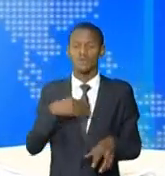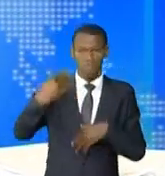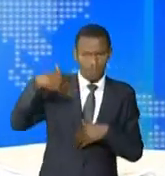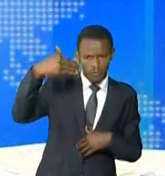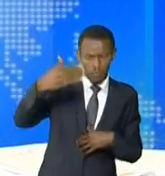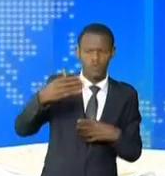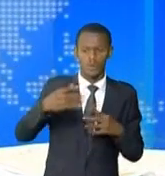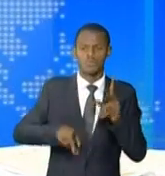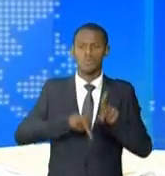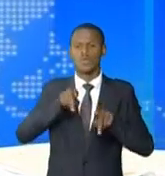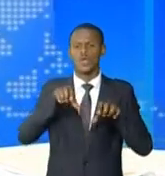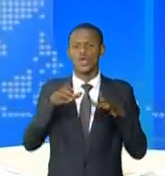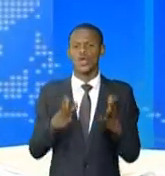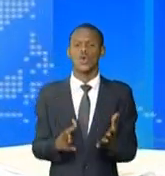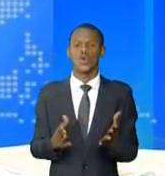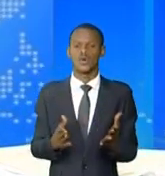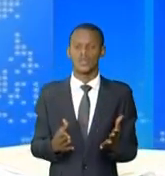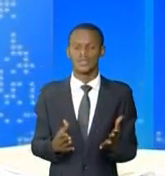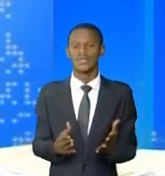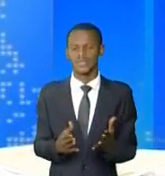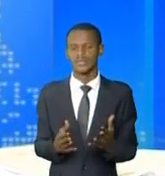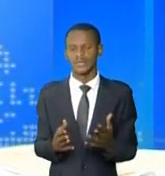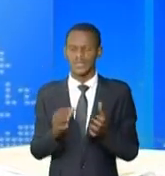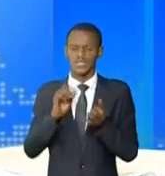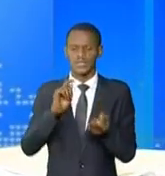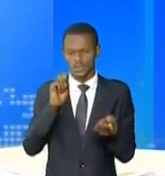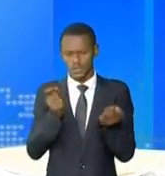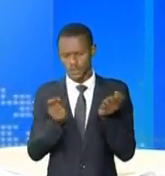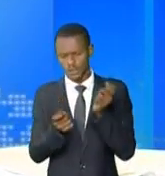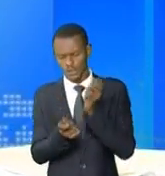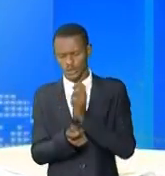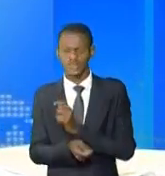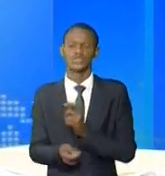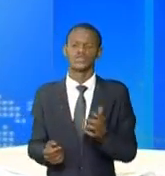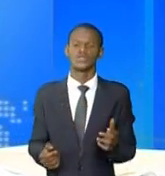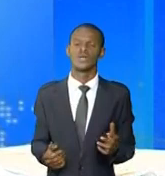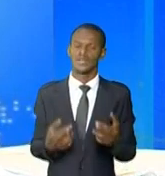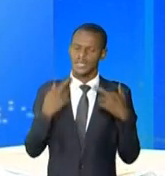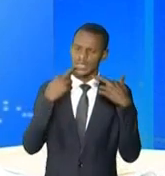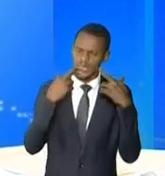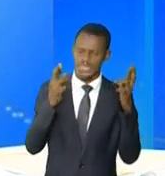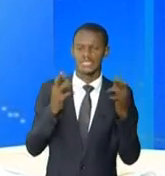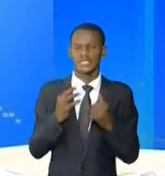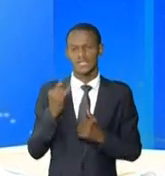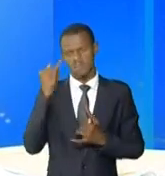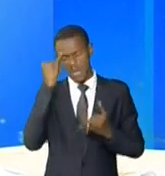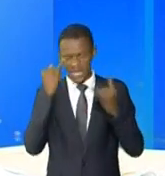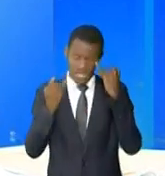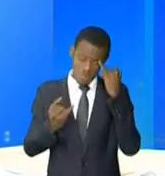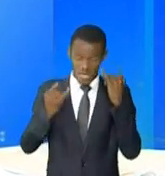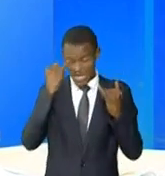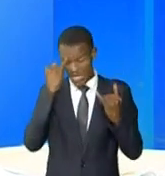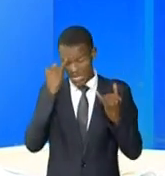poursuivre sans désemparer les grandes réformes engagées et d'initier celles à engager dans le cadre